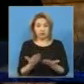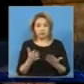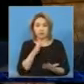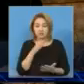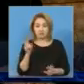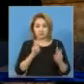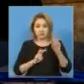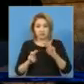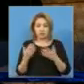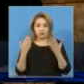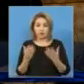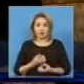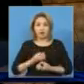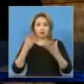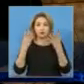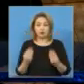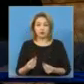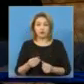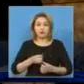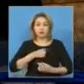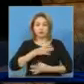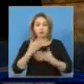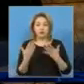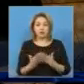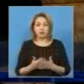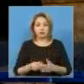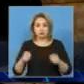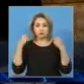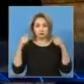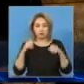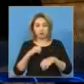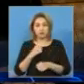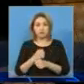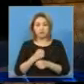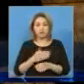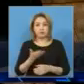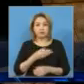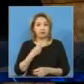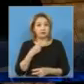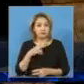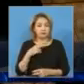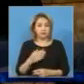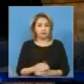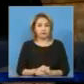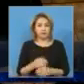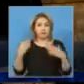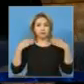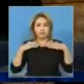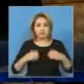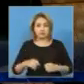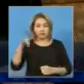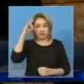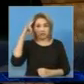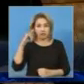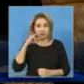Бүгінгі күн сәтті күн болды мінекей. Бауырын тауып, үлкен той жасап, соны куәгері болдық. Мына балама шапан жауып,